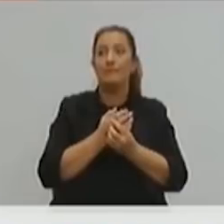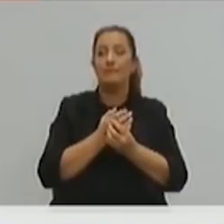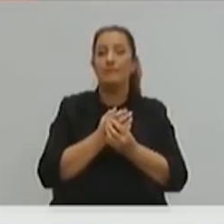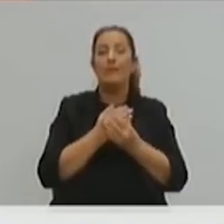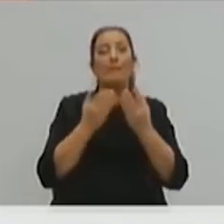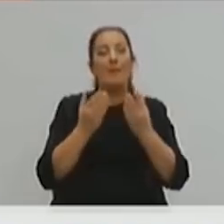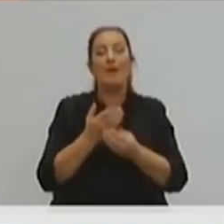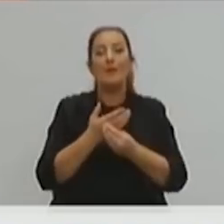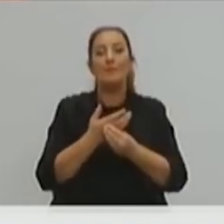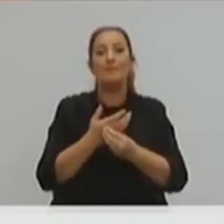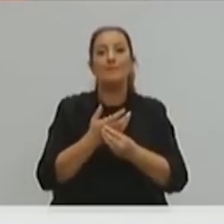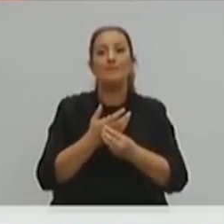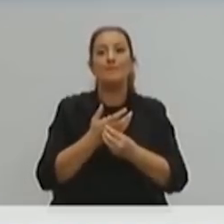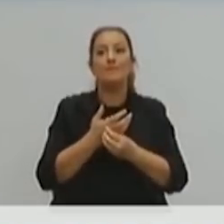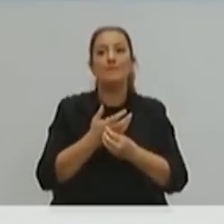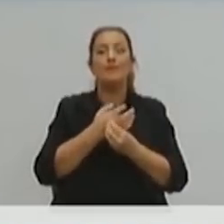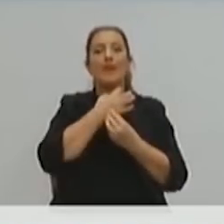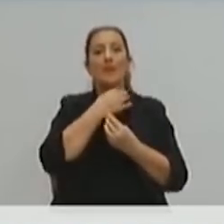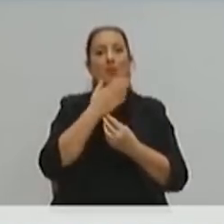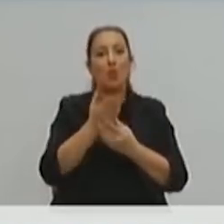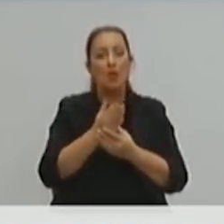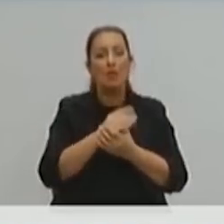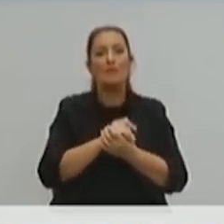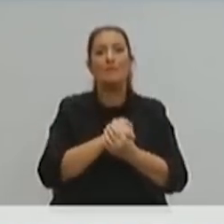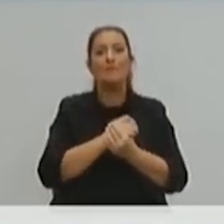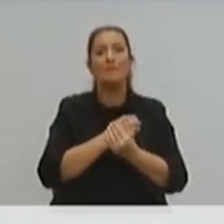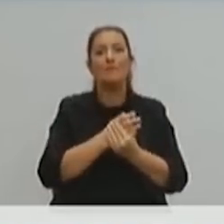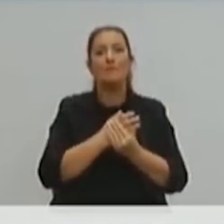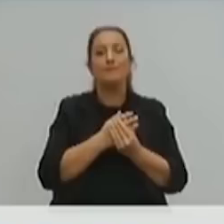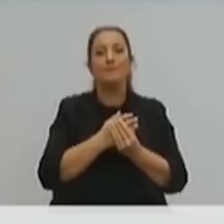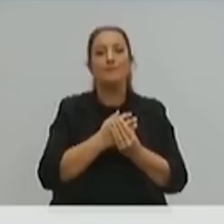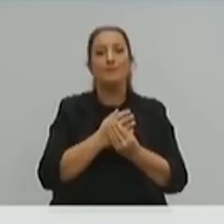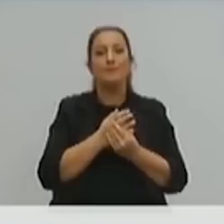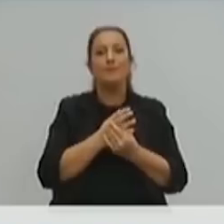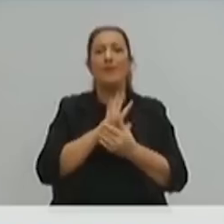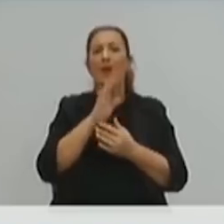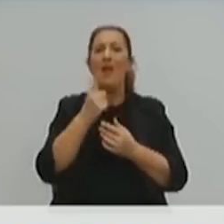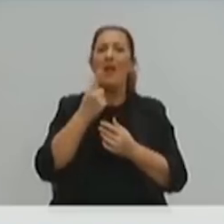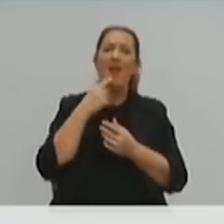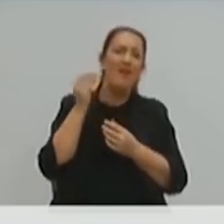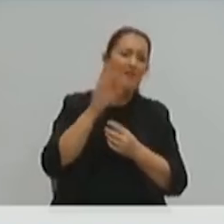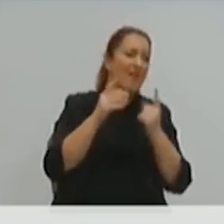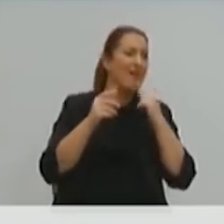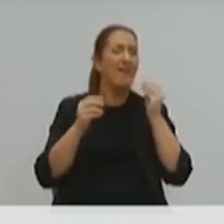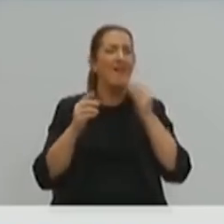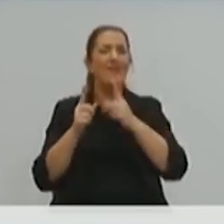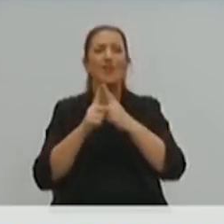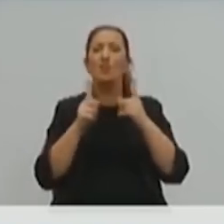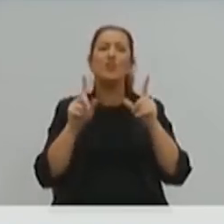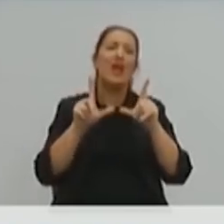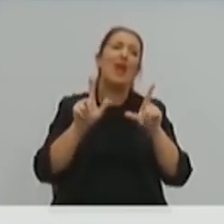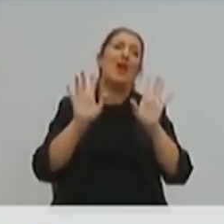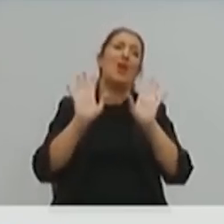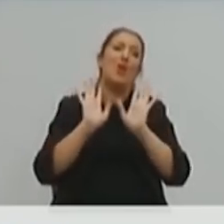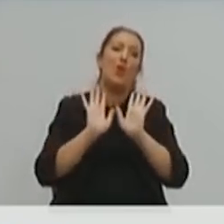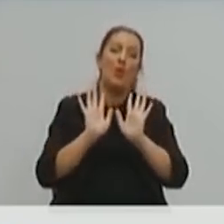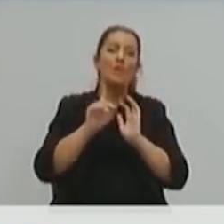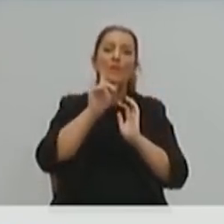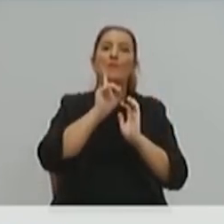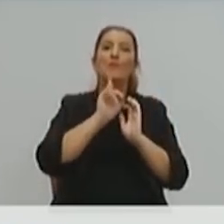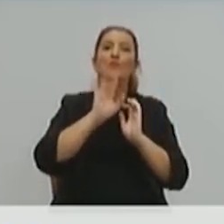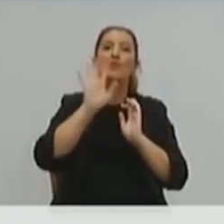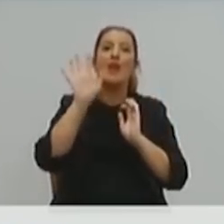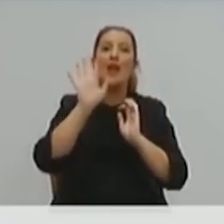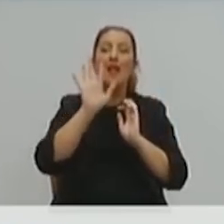Evet, peki. Tamam. Teşekkür ediyorum. Bu haliyle kifayeti müzakere. Yok, hayır. Başka söz vermeyeceğim arkadaşlar. 150